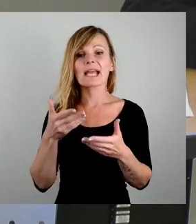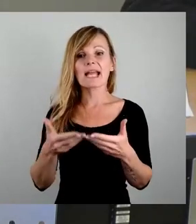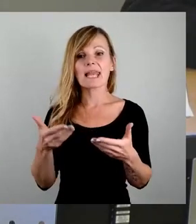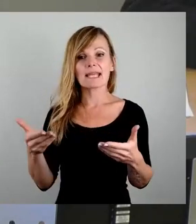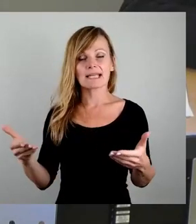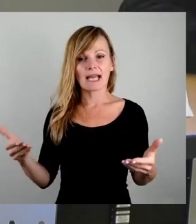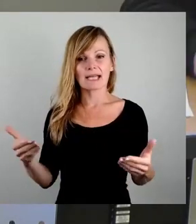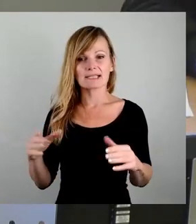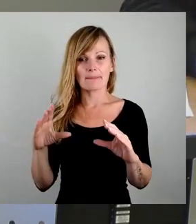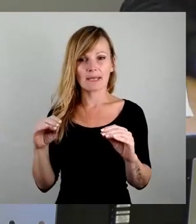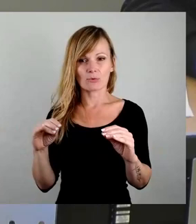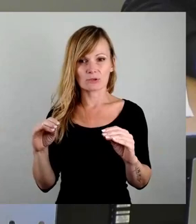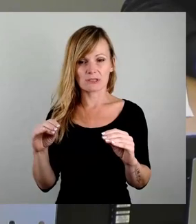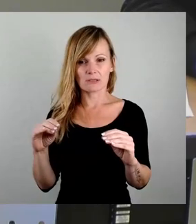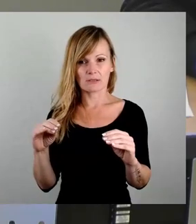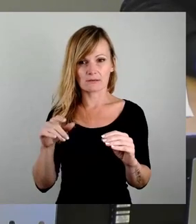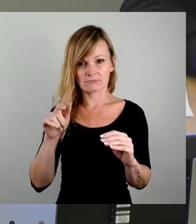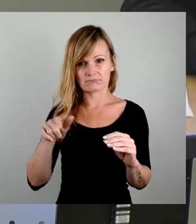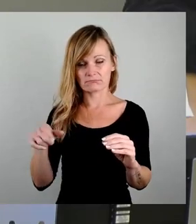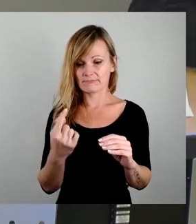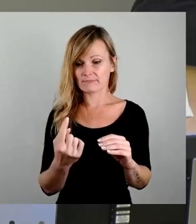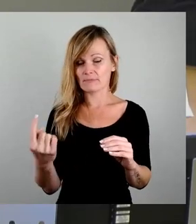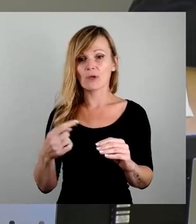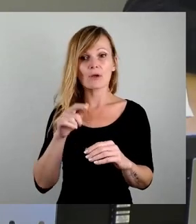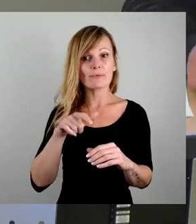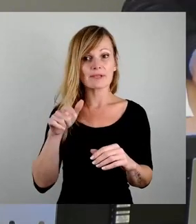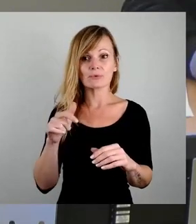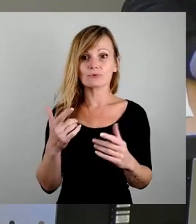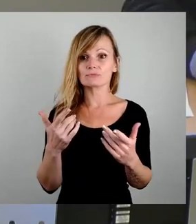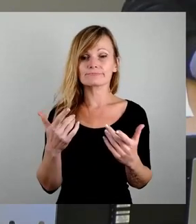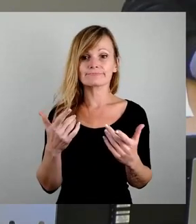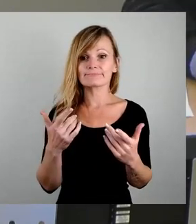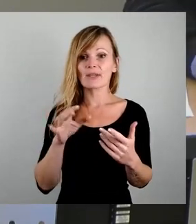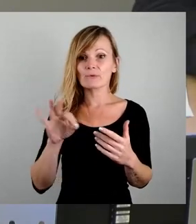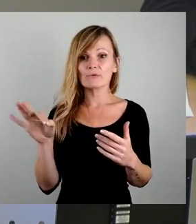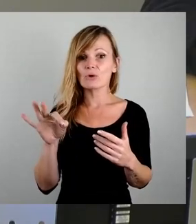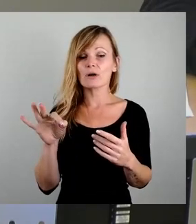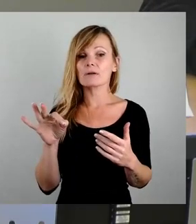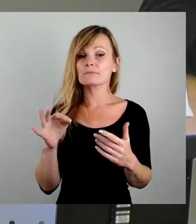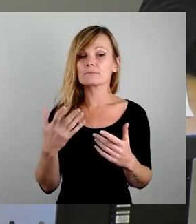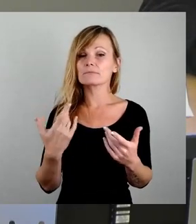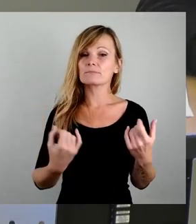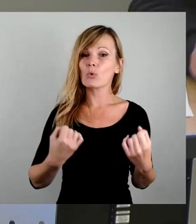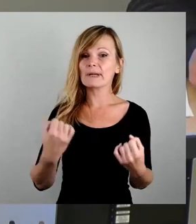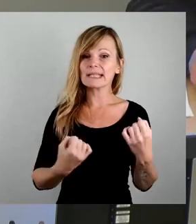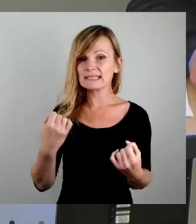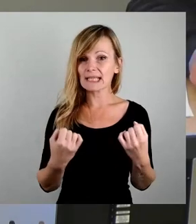sind das? Das sind Leute, die im Grunde genommen im Wesentlichen für ihre Mobilität ihr Auto nutzen,